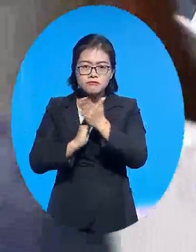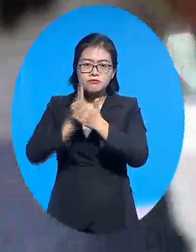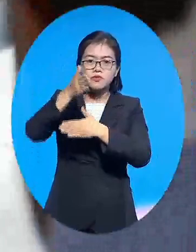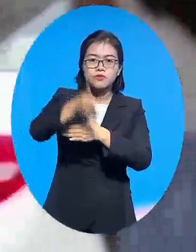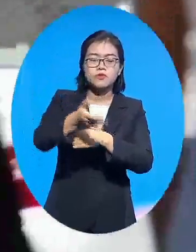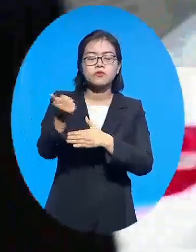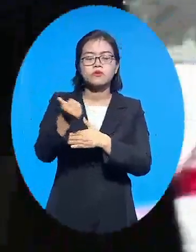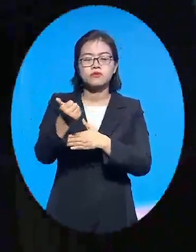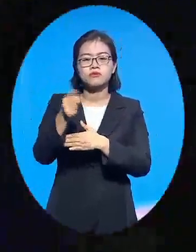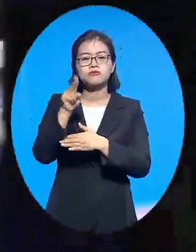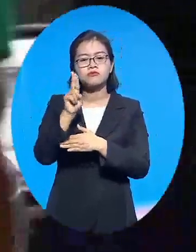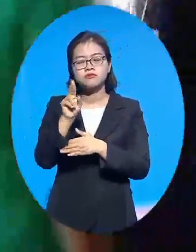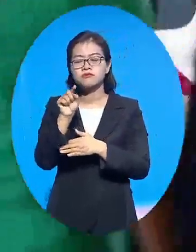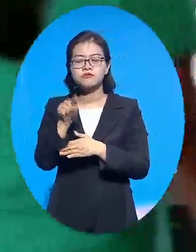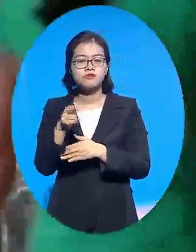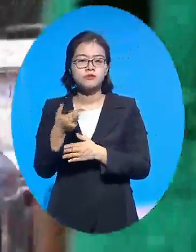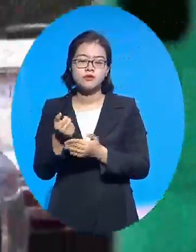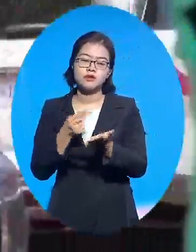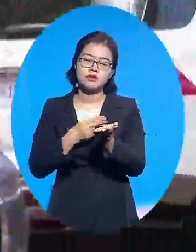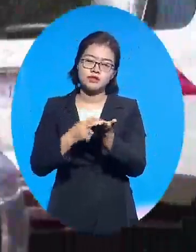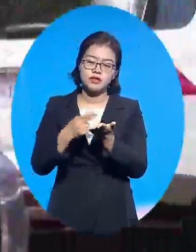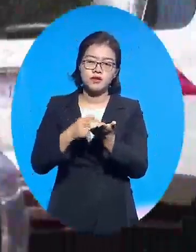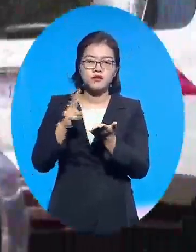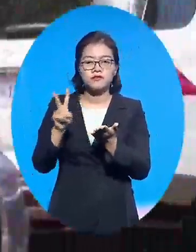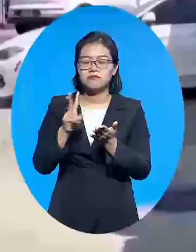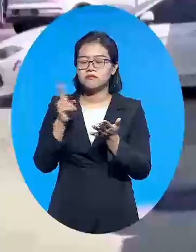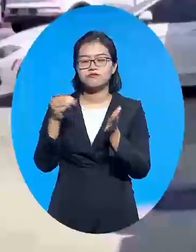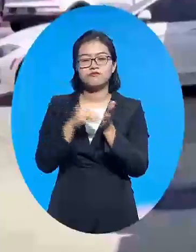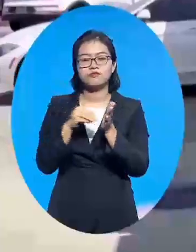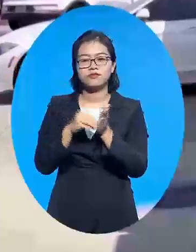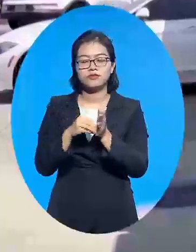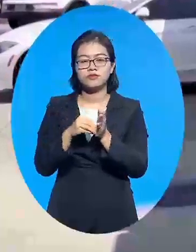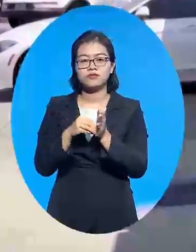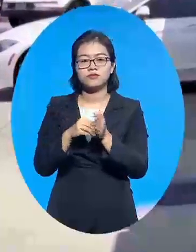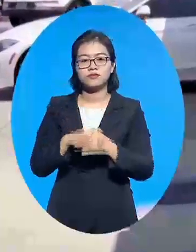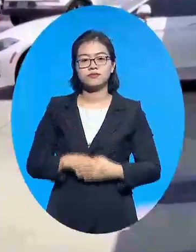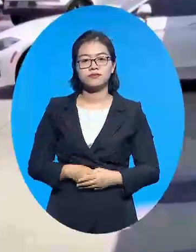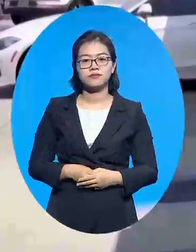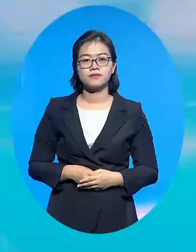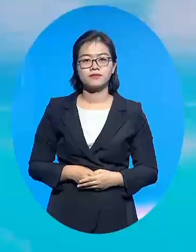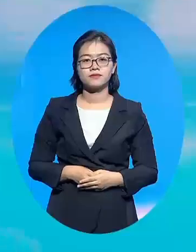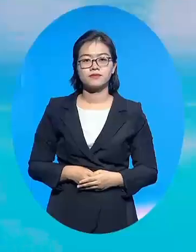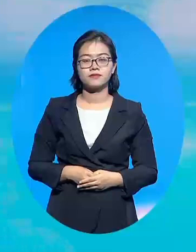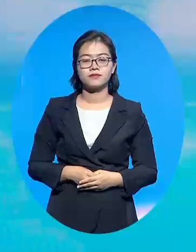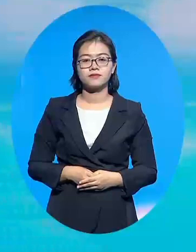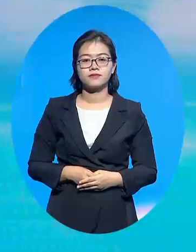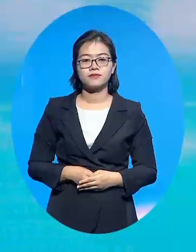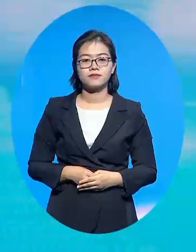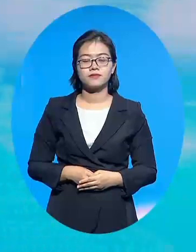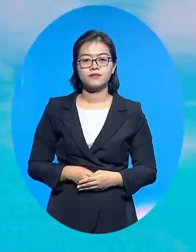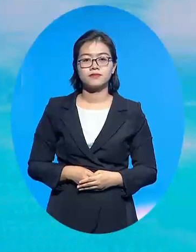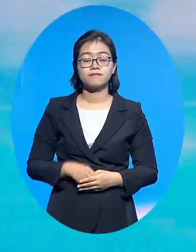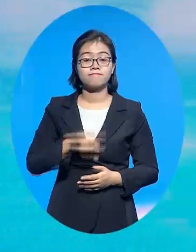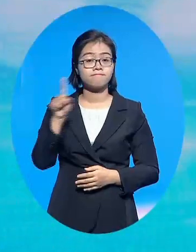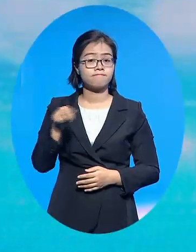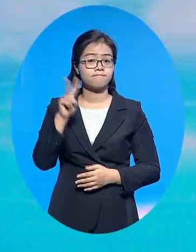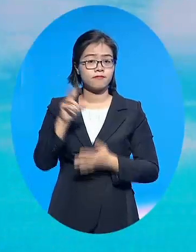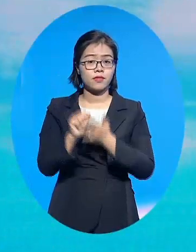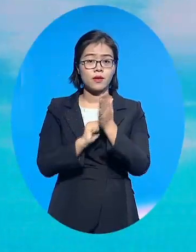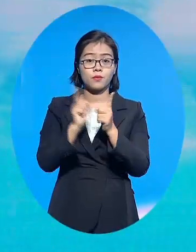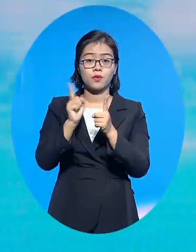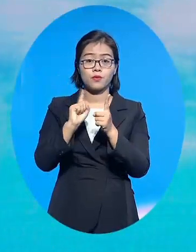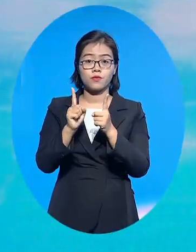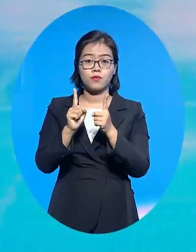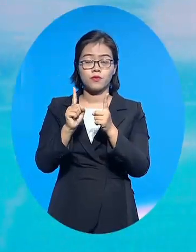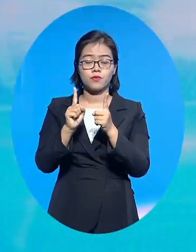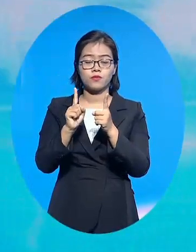bị thu hẹp lại trong năm nay do tốc độ giảm giá hàng hóa và dịch vụ vẫn còn chạm ngày 2 tháng 11 hội nghị